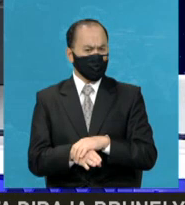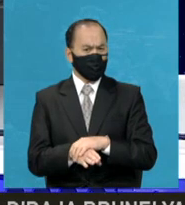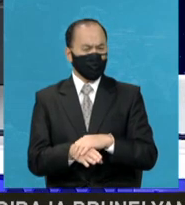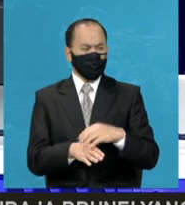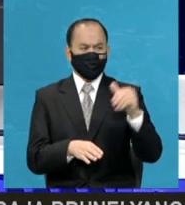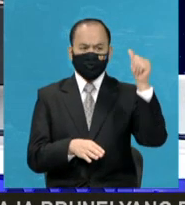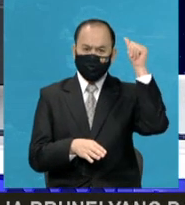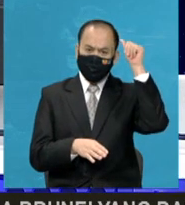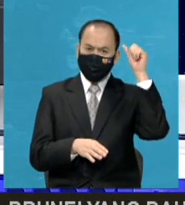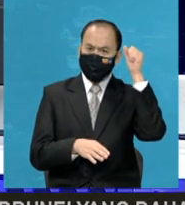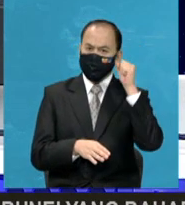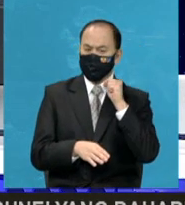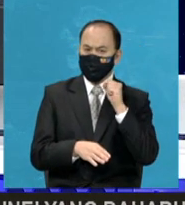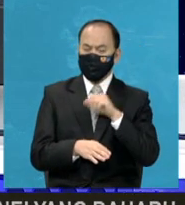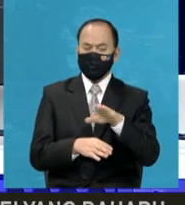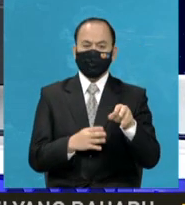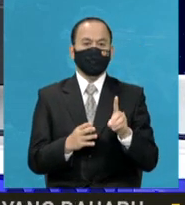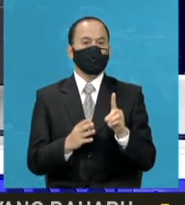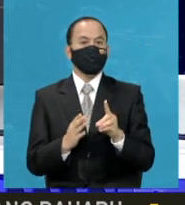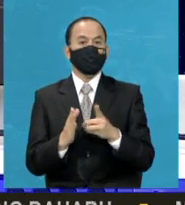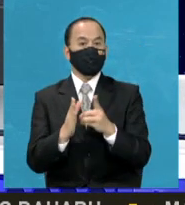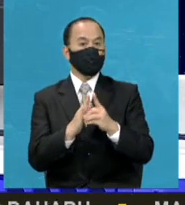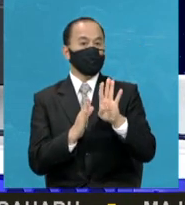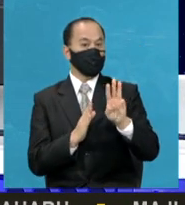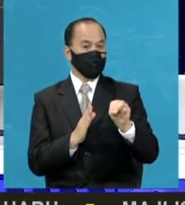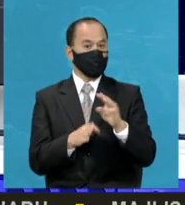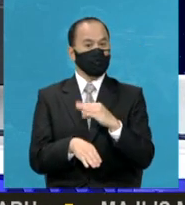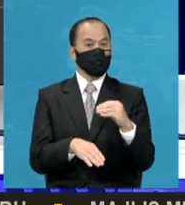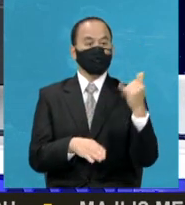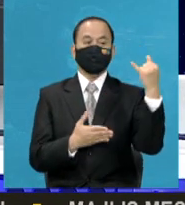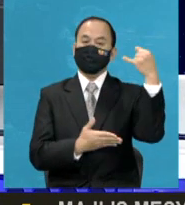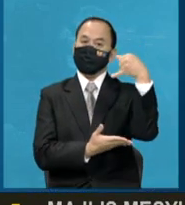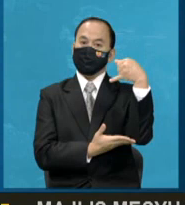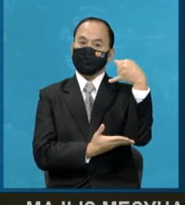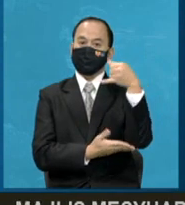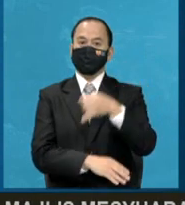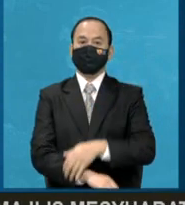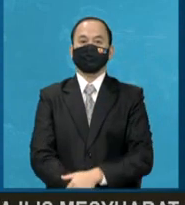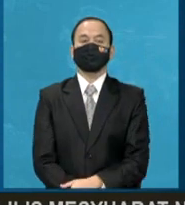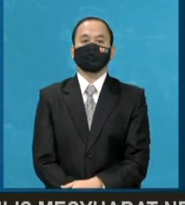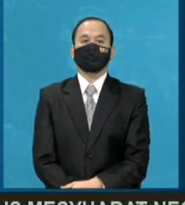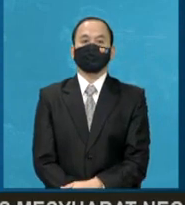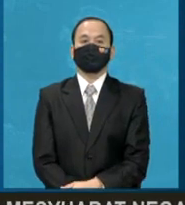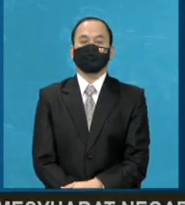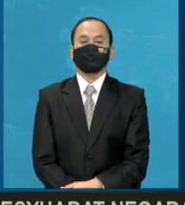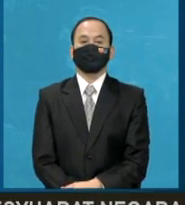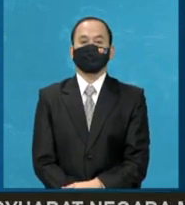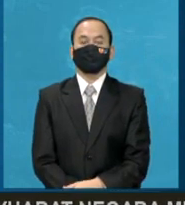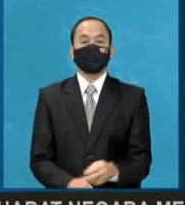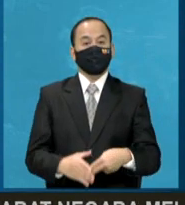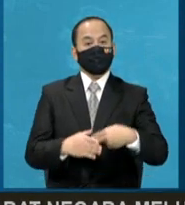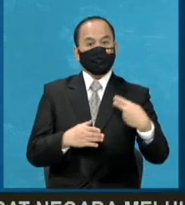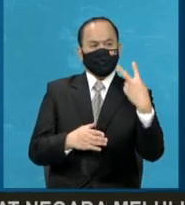di kawasan daerah Bruna dan Muara dan daerah flight Hai hasil penyesatan dan